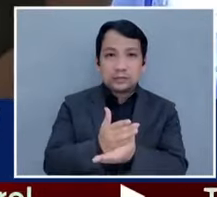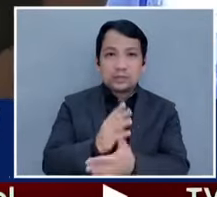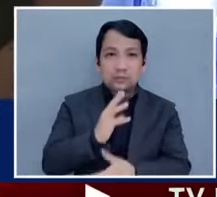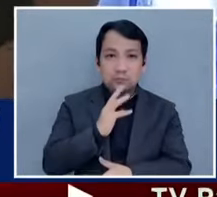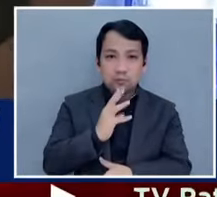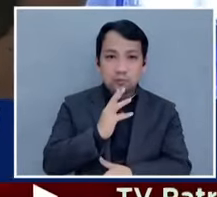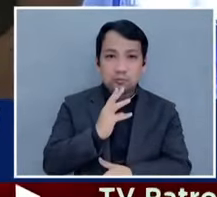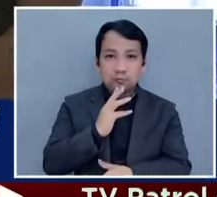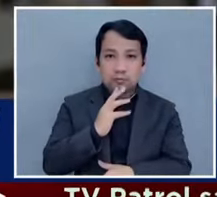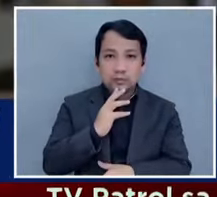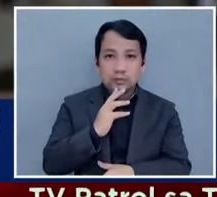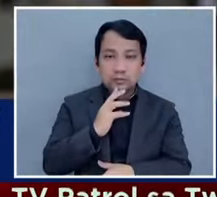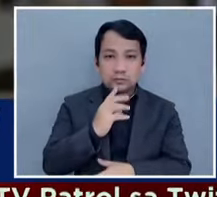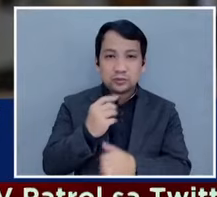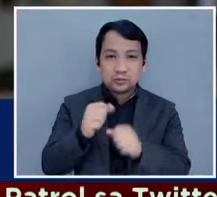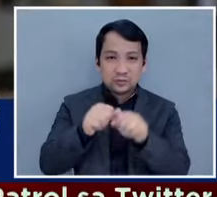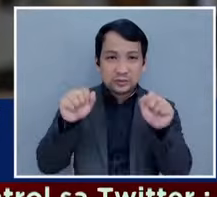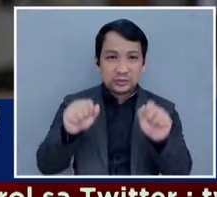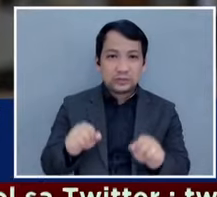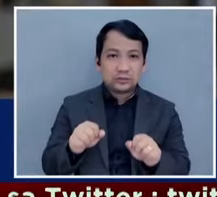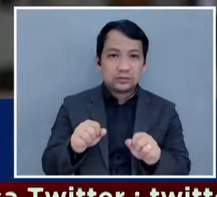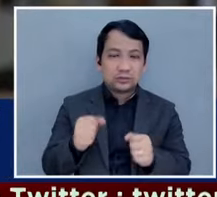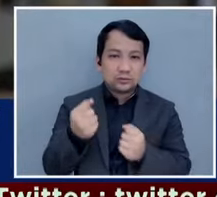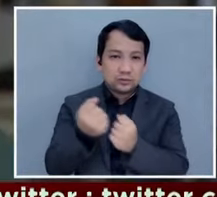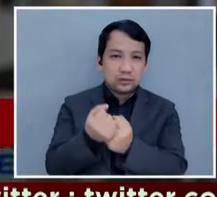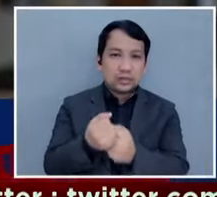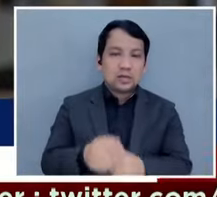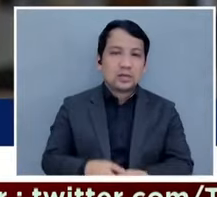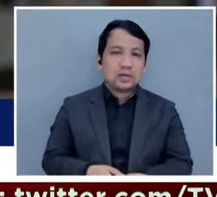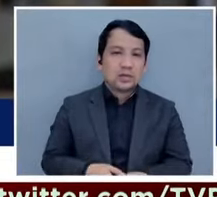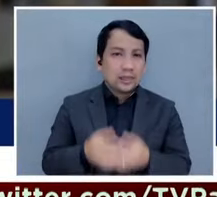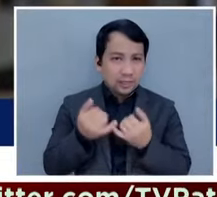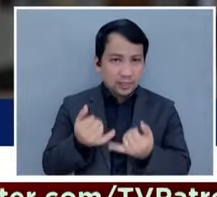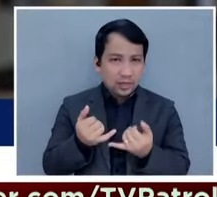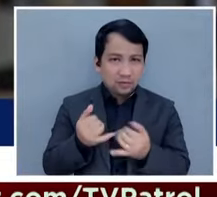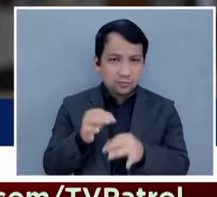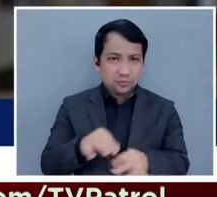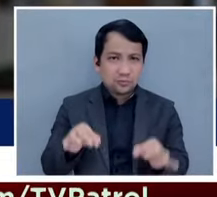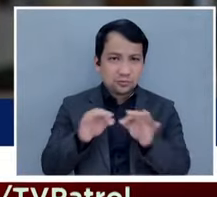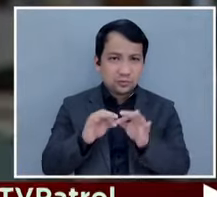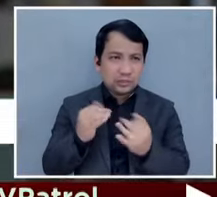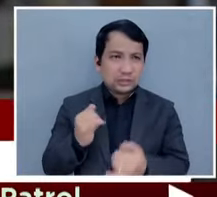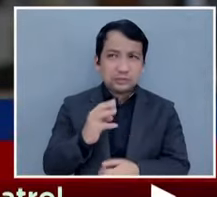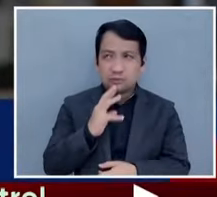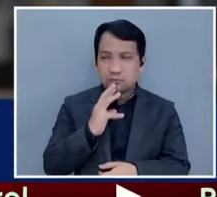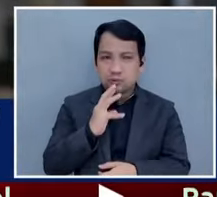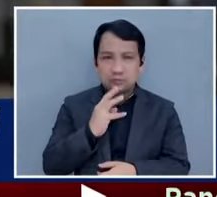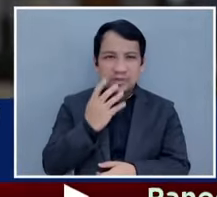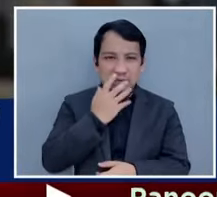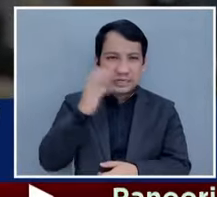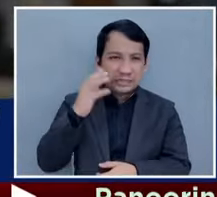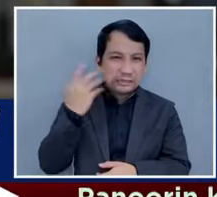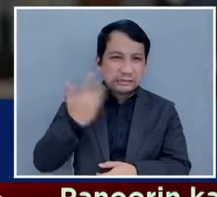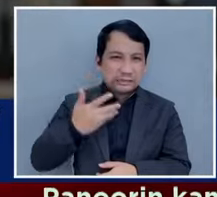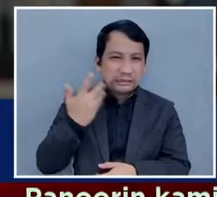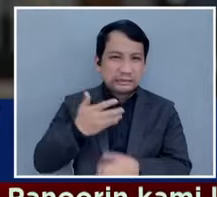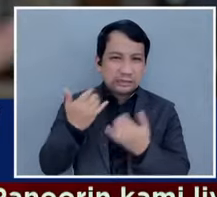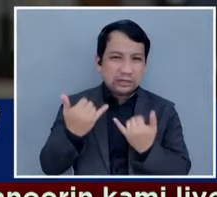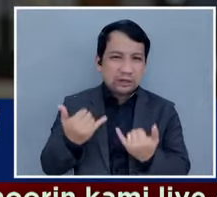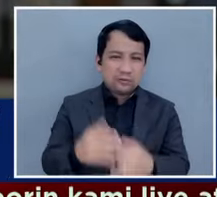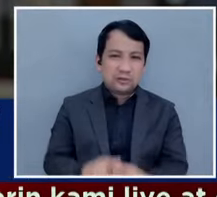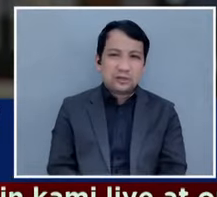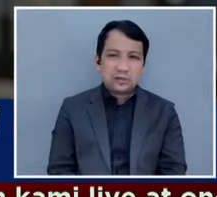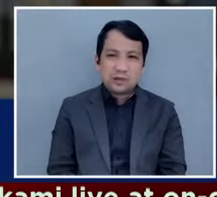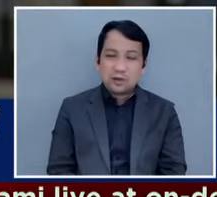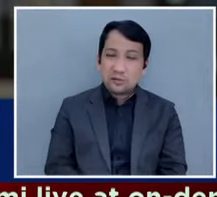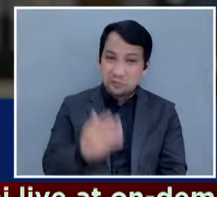water filling station. Sa ngayon, kailangan ni water eh. Maraming tao na kailangan kasi mainit eh. Oo. Minsan nga, yung tubig